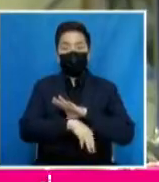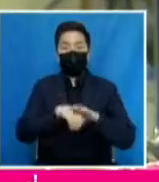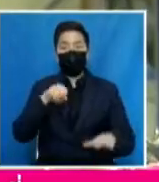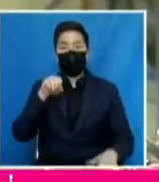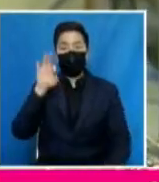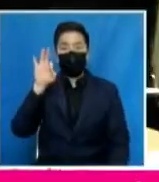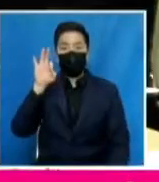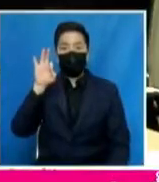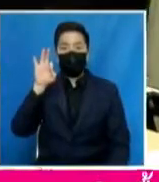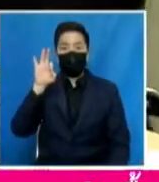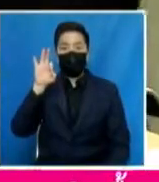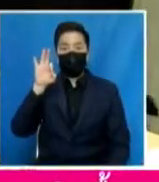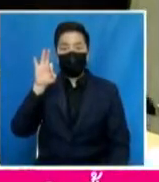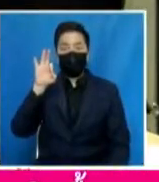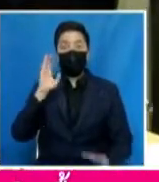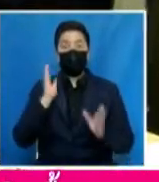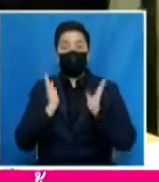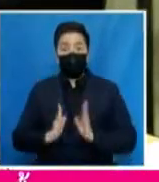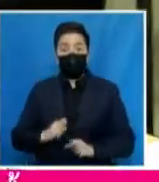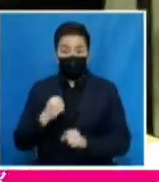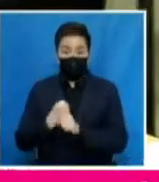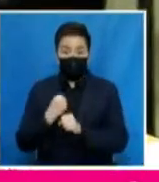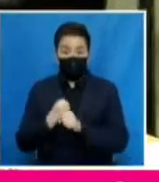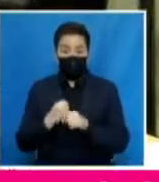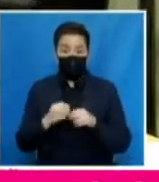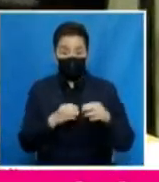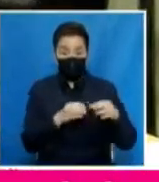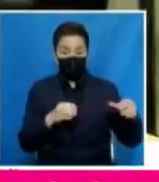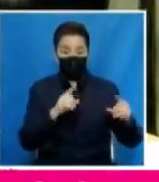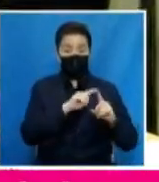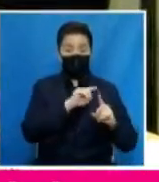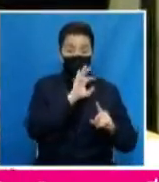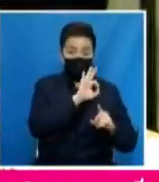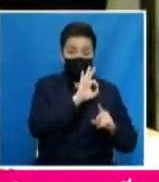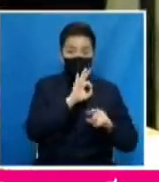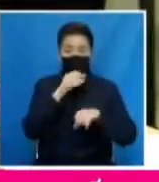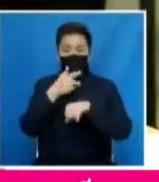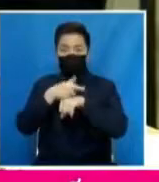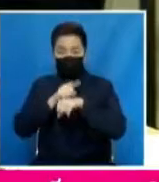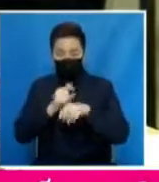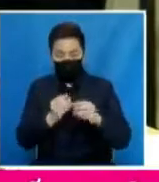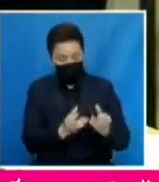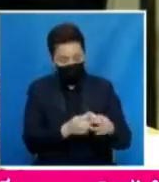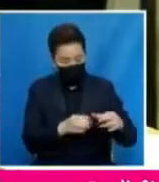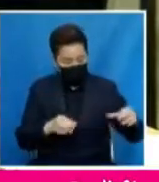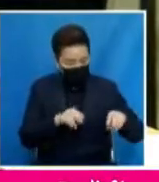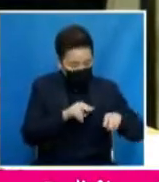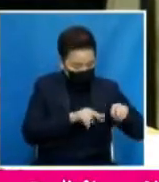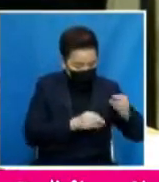9พนักงานนำกล่องลูกบอลยางหมายเลข9มาให้ประธานกรรมการตรวจสอบค่ะ